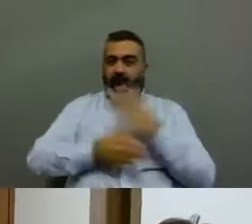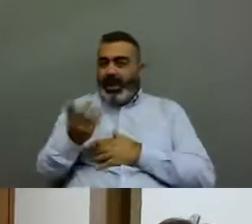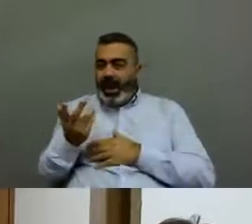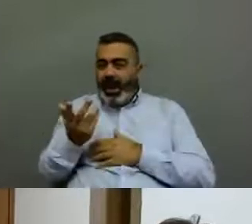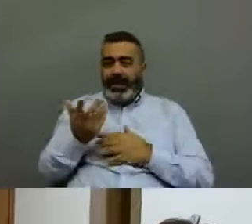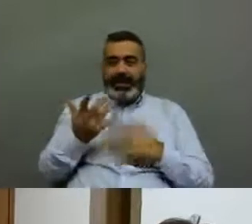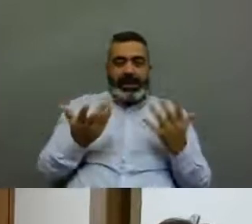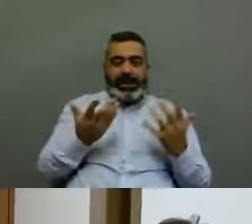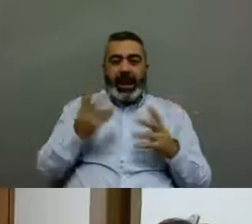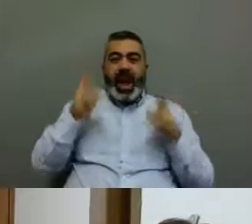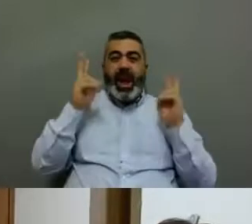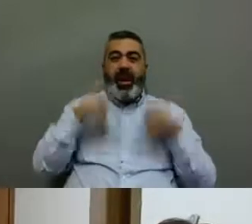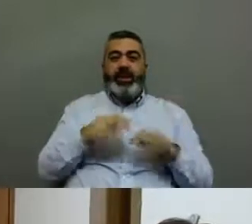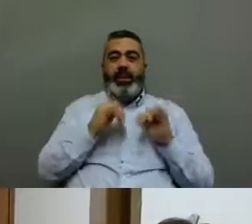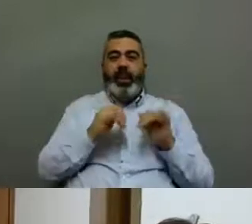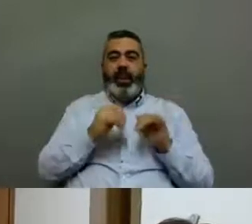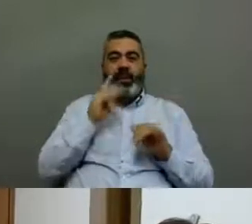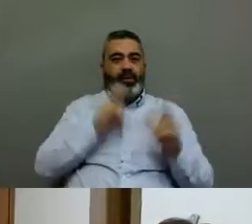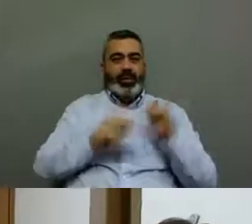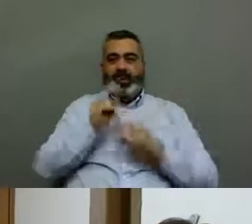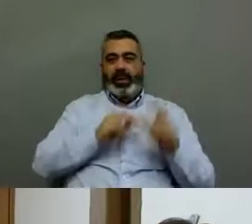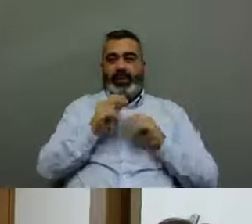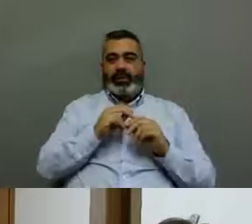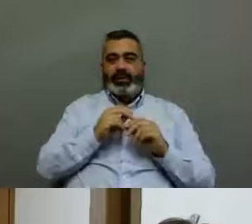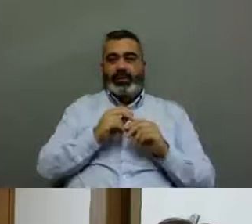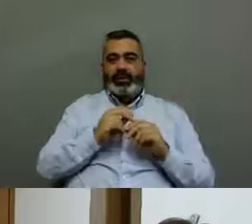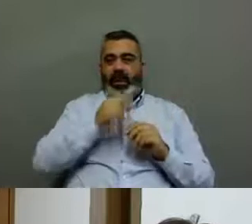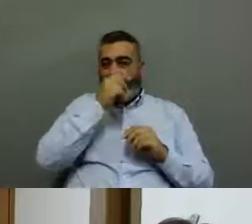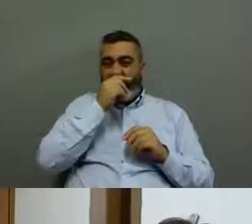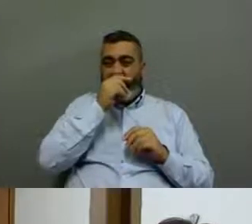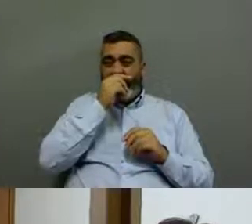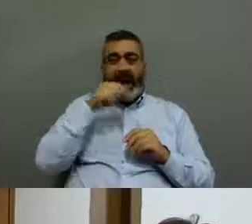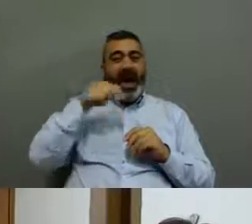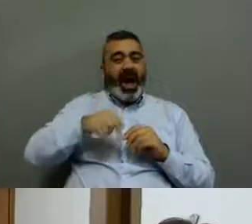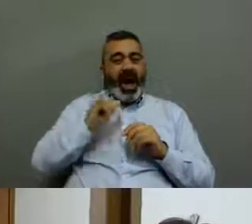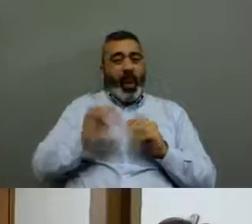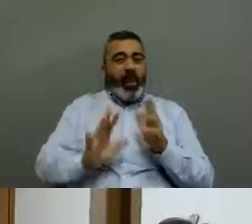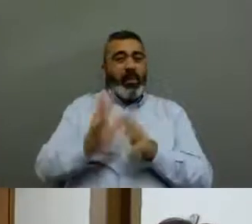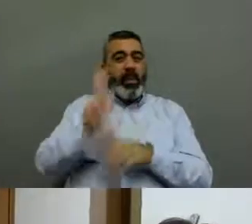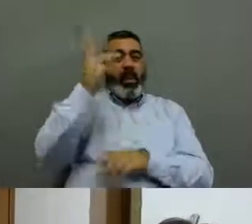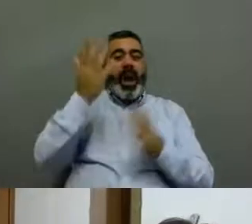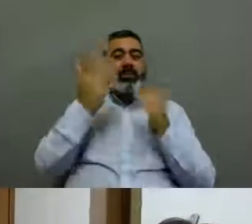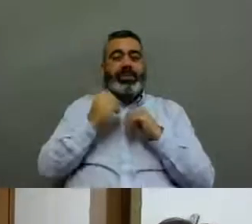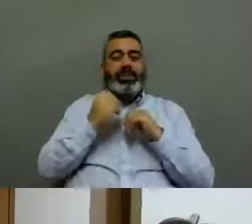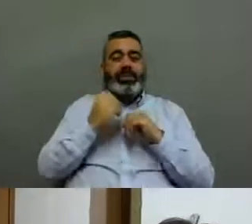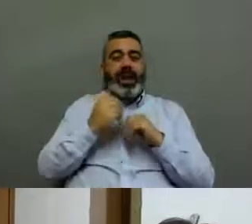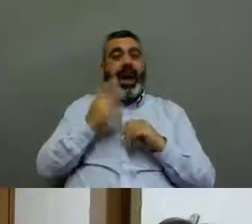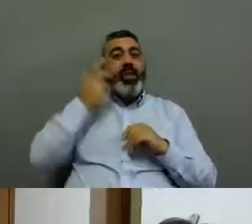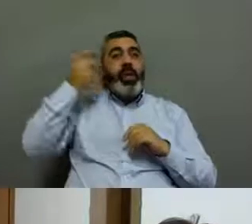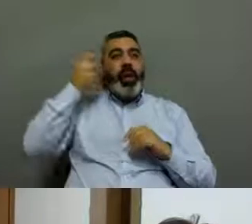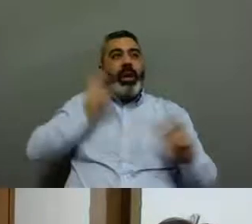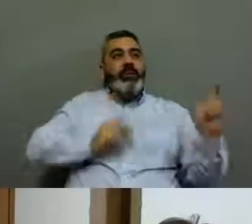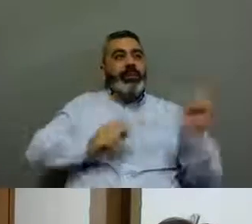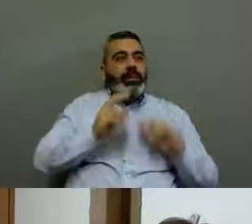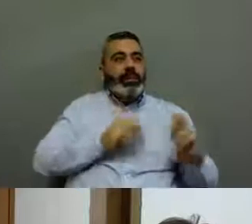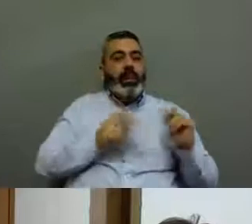όχι μόνο. Δηλαδή, δεν θεωρώ πως κάνουμε βήματα πρακτικά, κάνουμε όμως θεωρητικά.